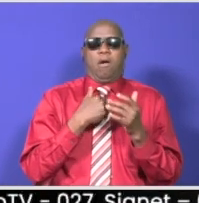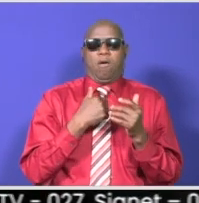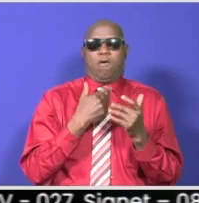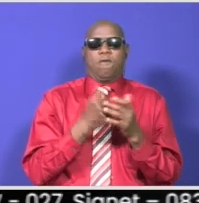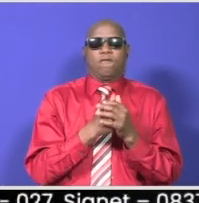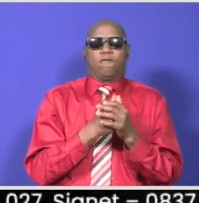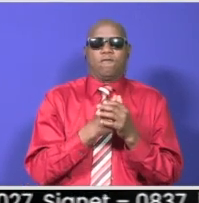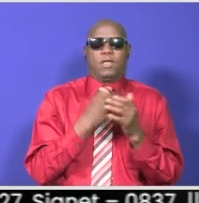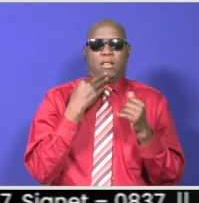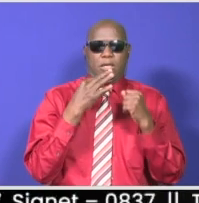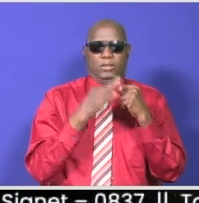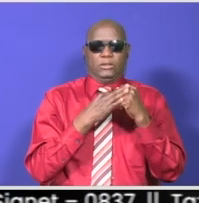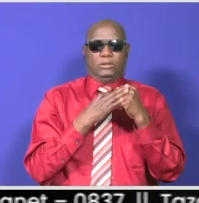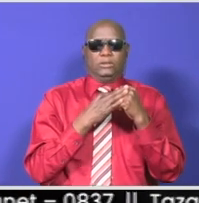hilo.